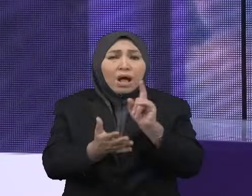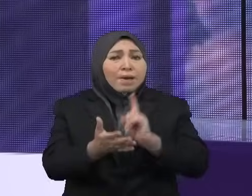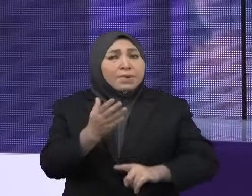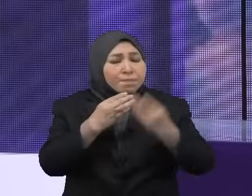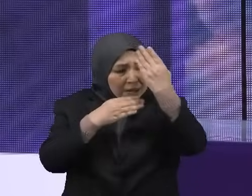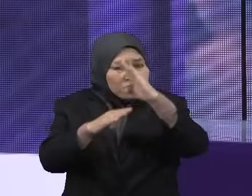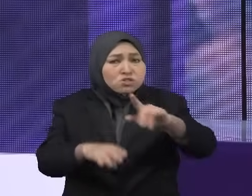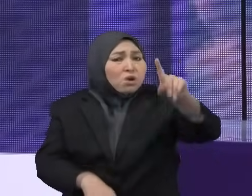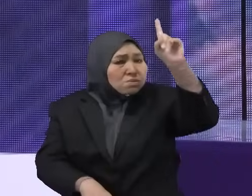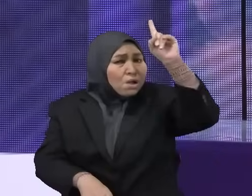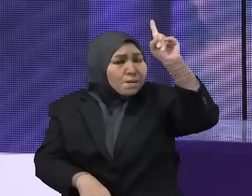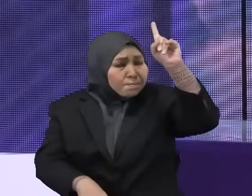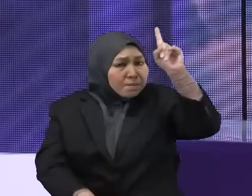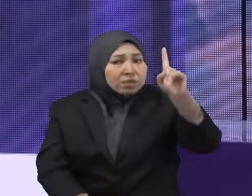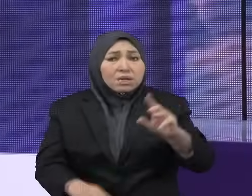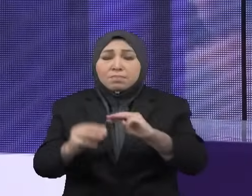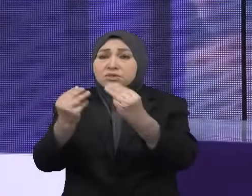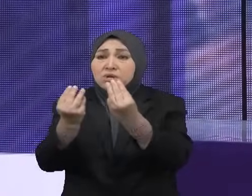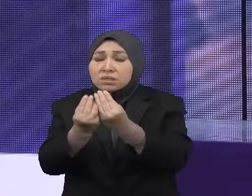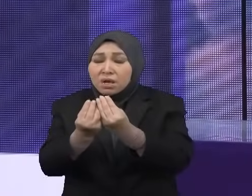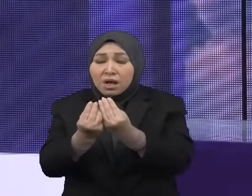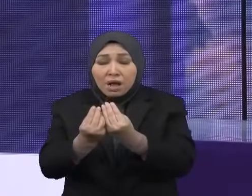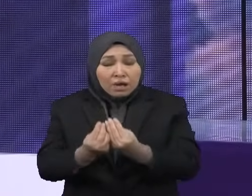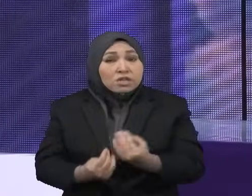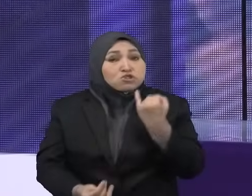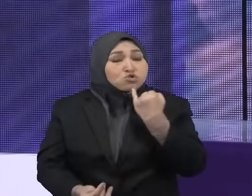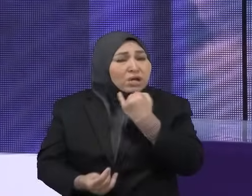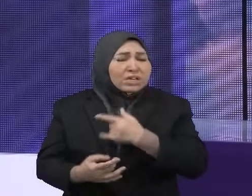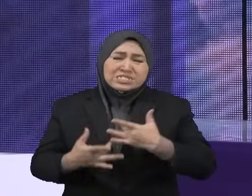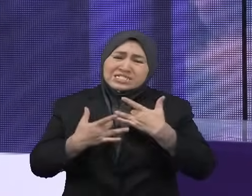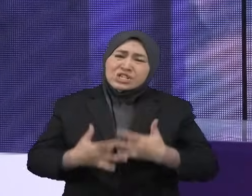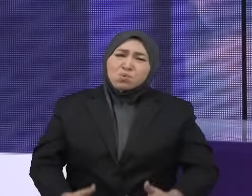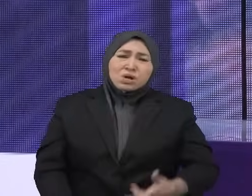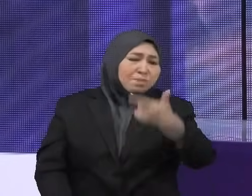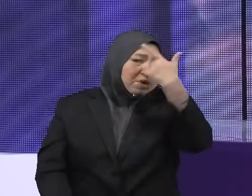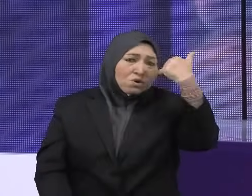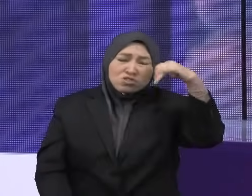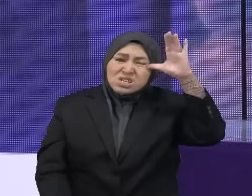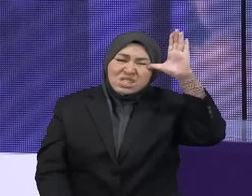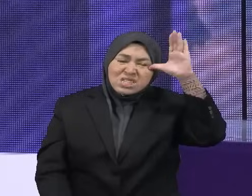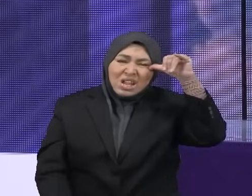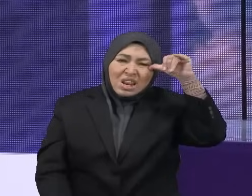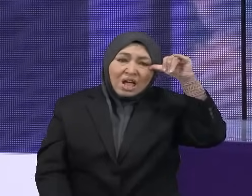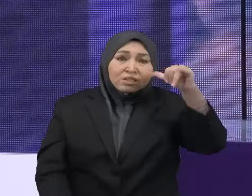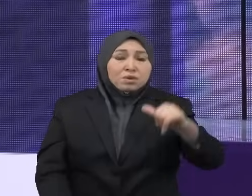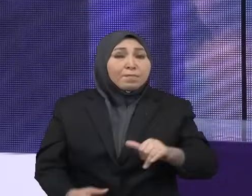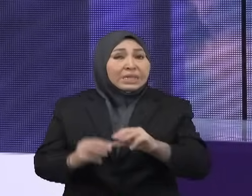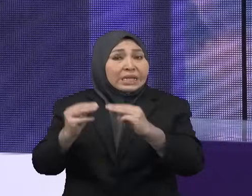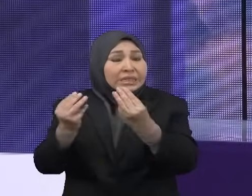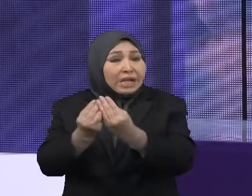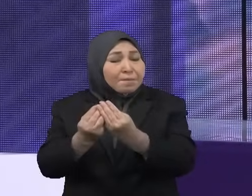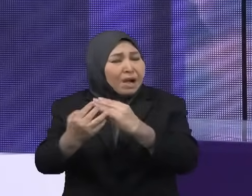balasan Allah kepada Bani Israel bila Nabi Musa kecewa atas kedegilan mereka, Bani Israel